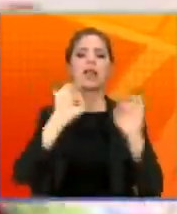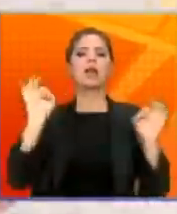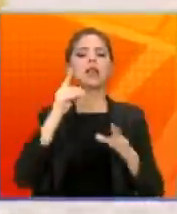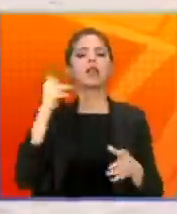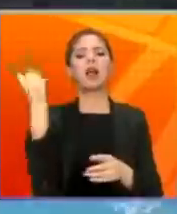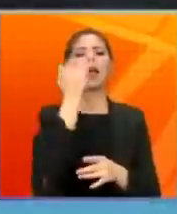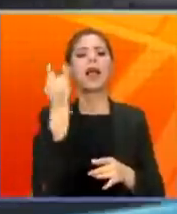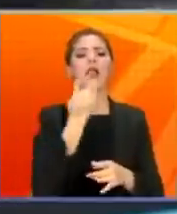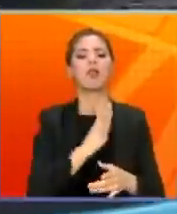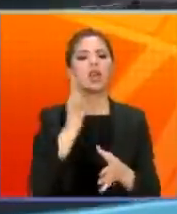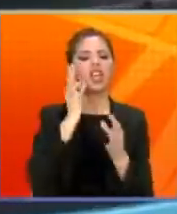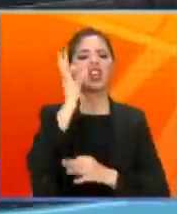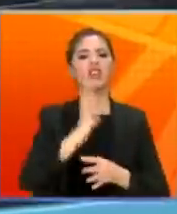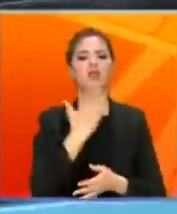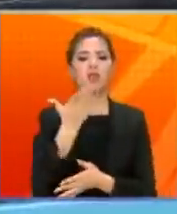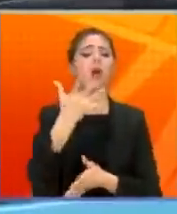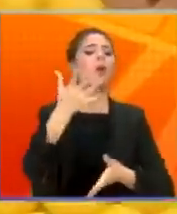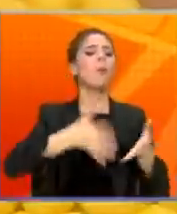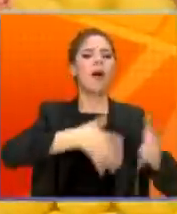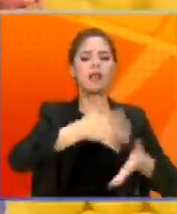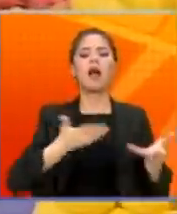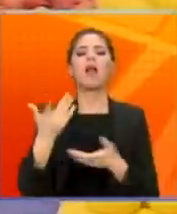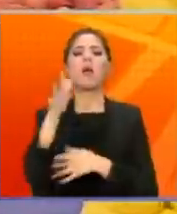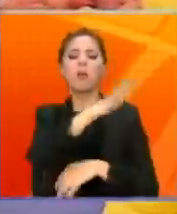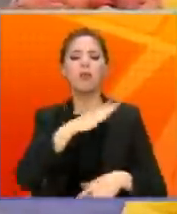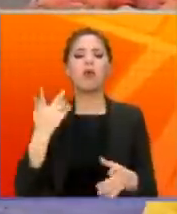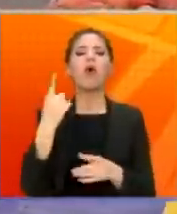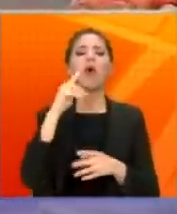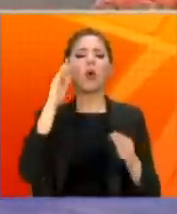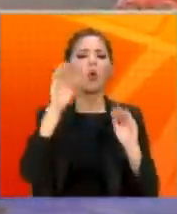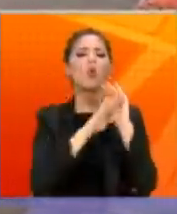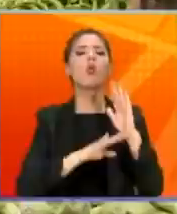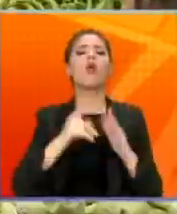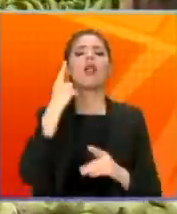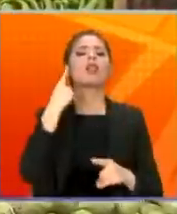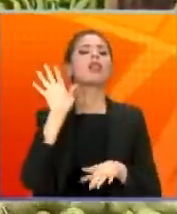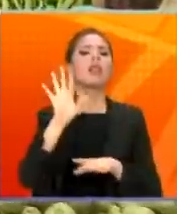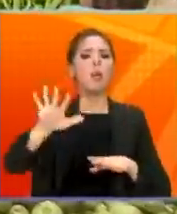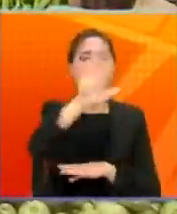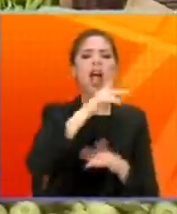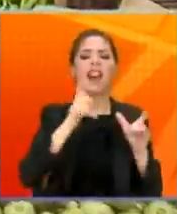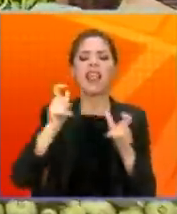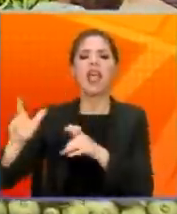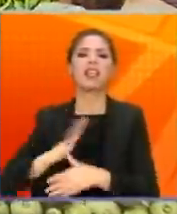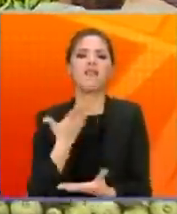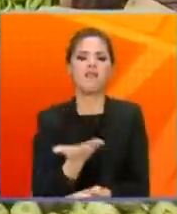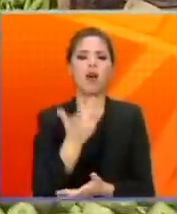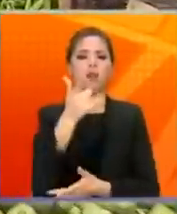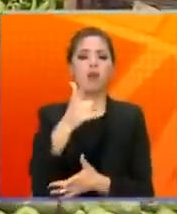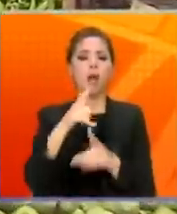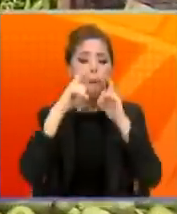sokakta toplu taşımada markette ve pazarda kurallara uymayanlar Ser yerde var hemen çıkalım